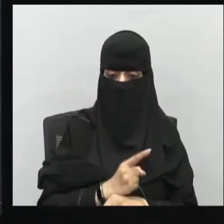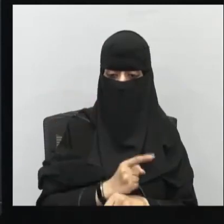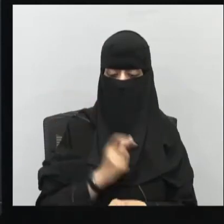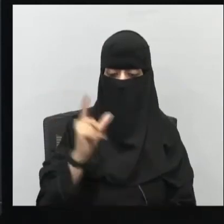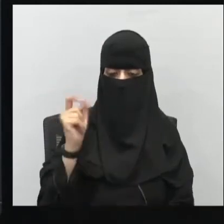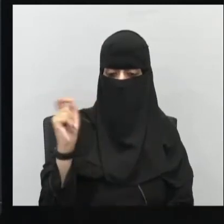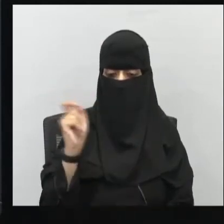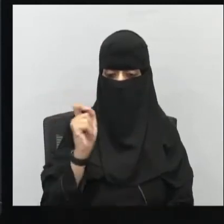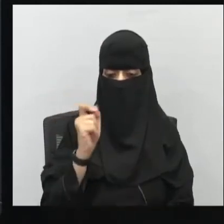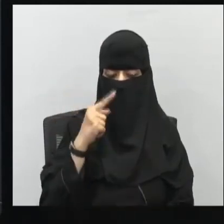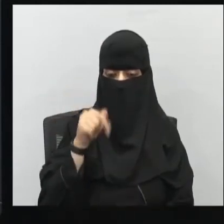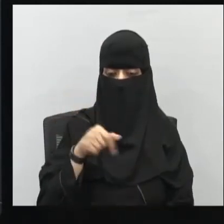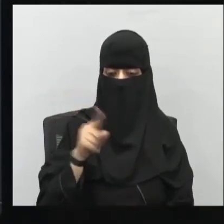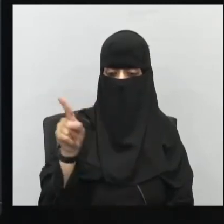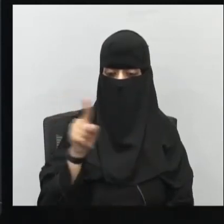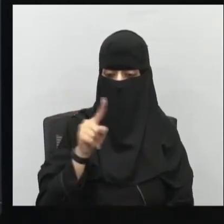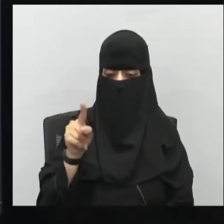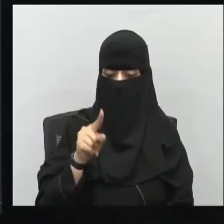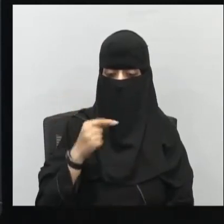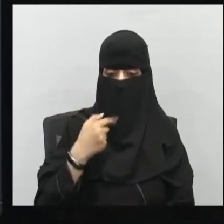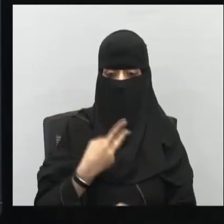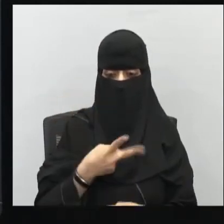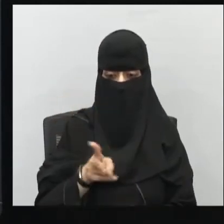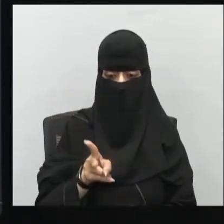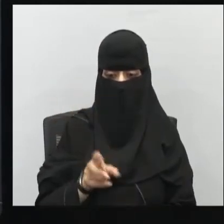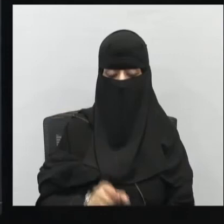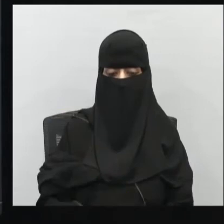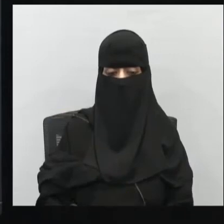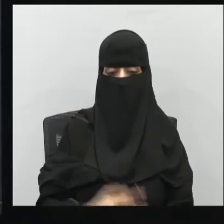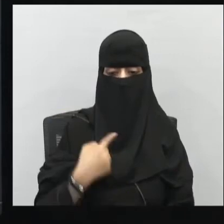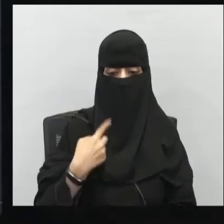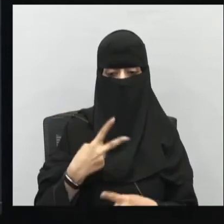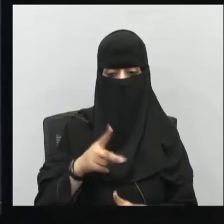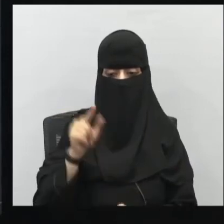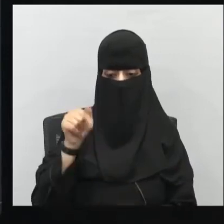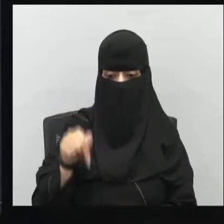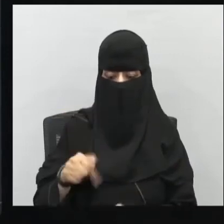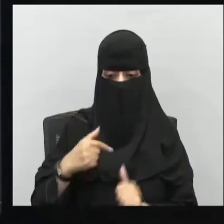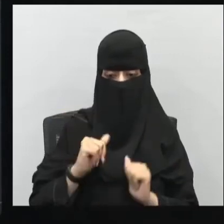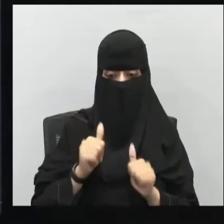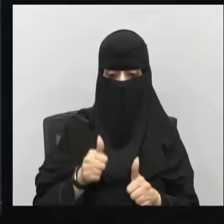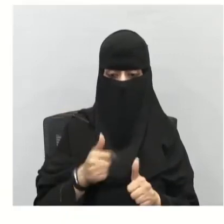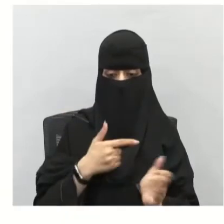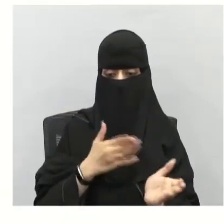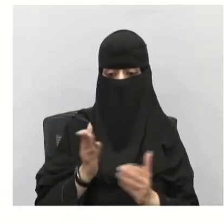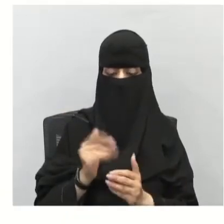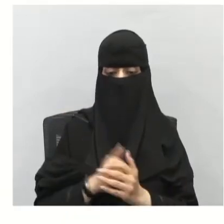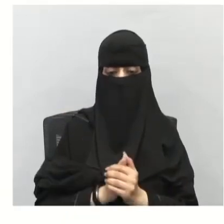إما بالقلم أو بإصبعي. اتفقنا؟ نبدأ يا صغاري، مستعدون؟ هيا بنا.